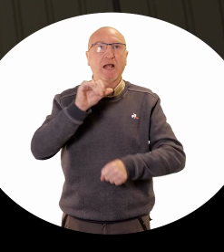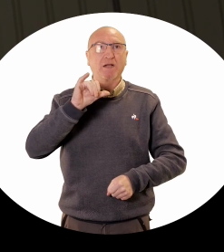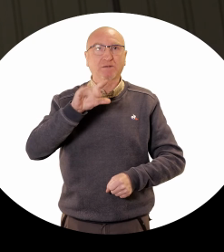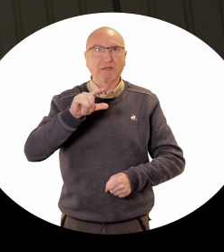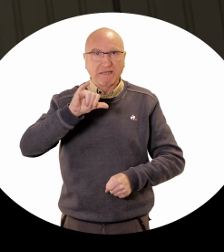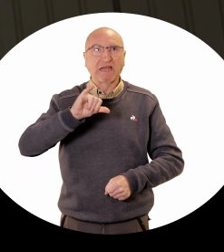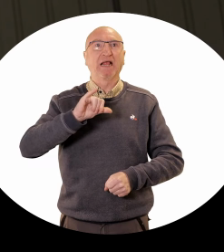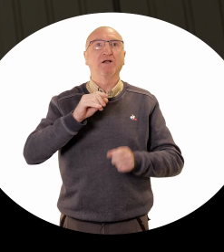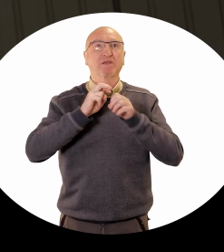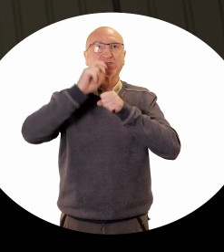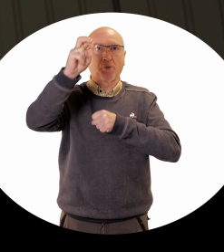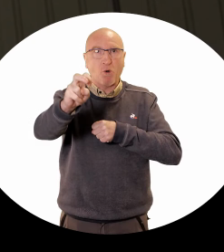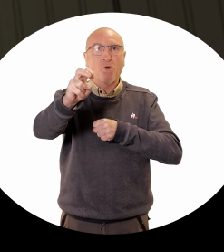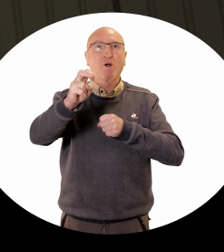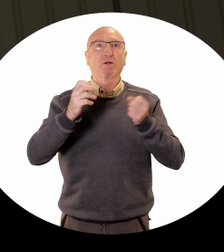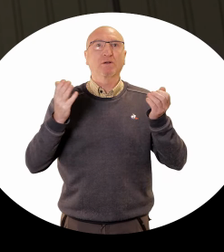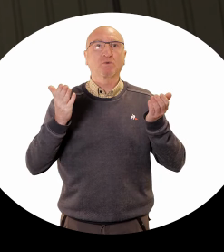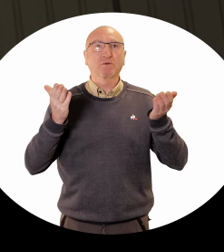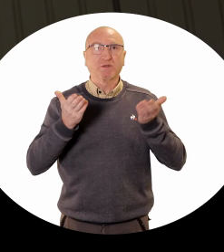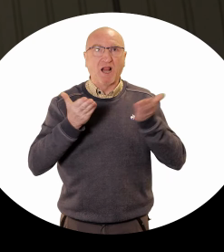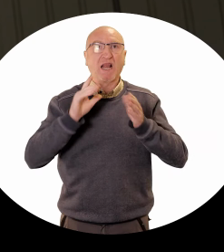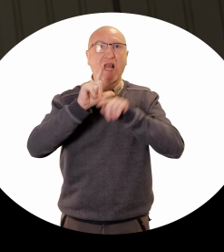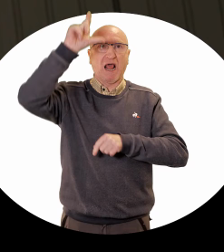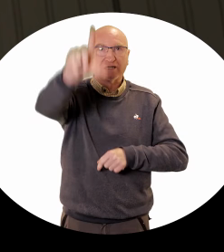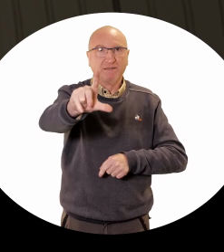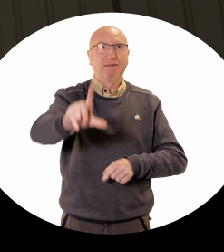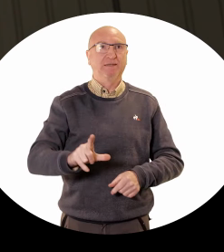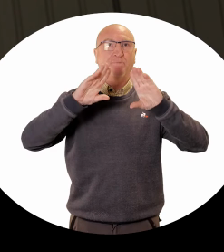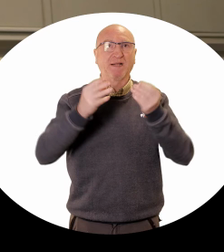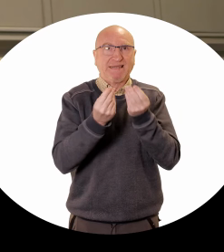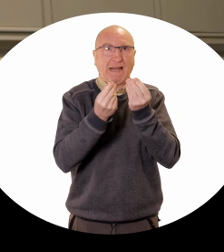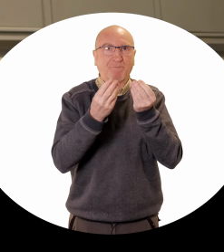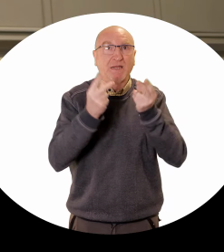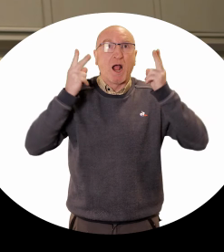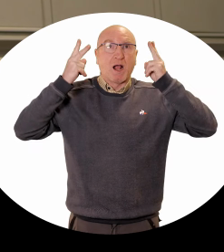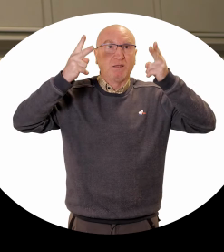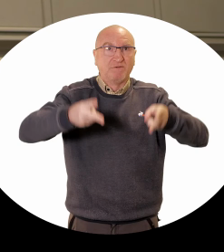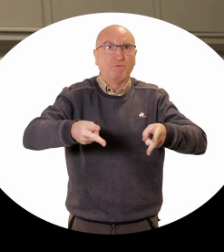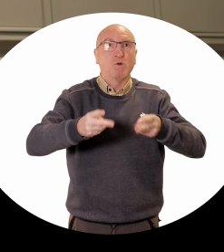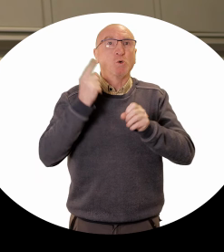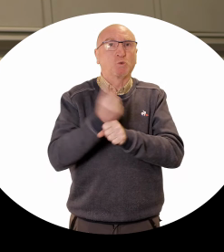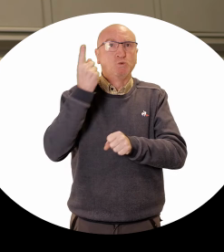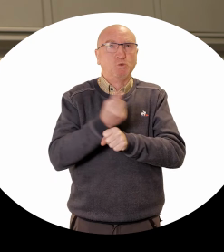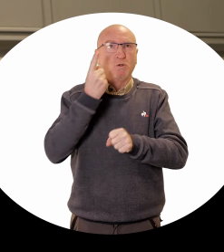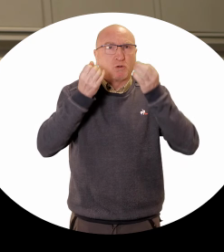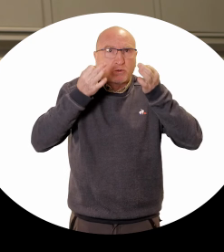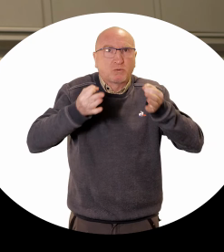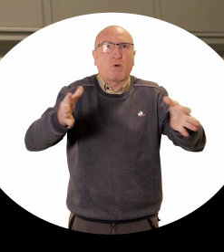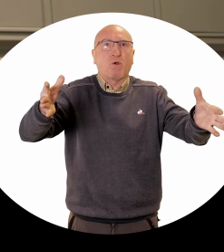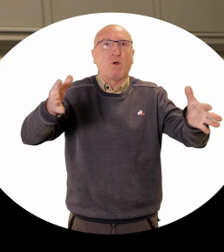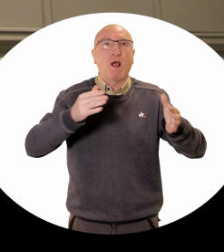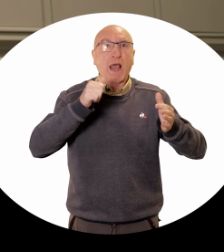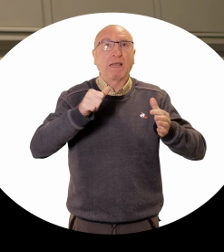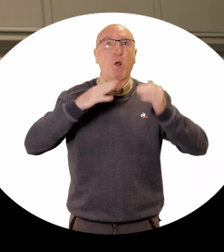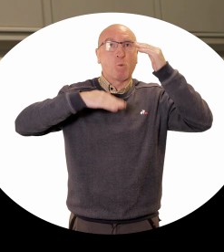j'amène toujours la matière en temps et en heure. Ma devise, toujours à votre service, mesdemoiselles. En tant qu'ancienne presse, je mérite le respect.